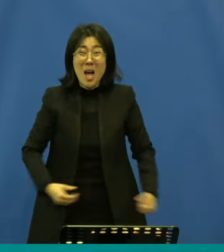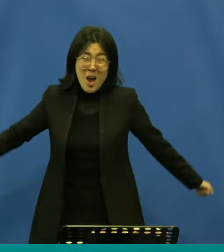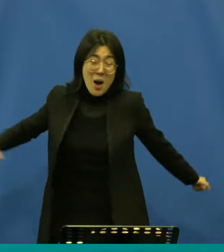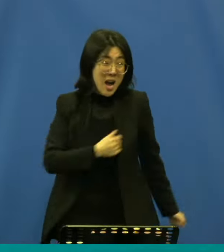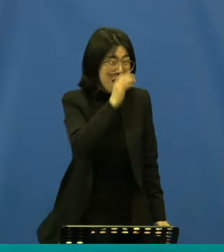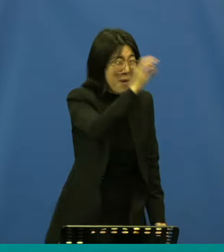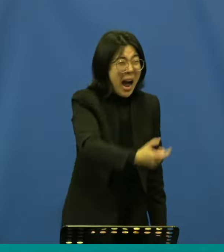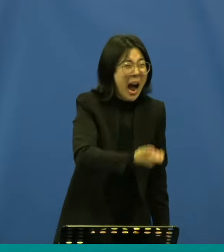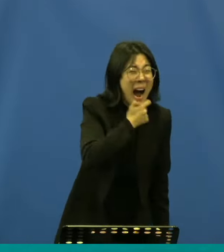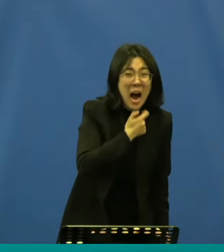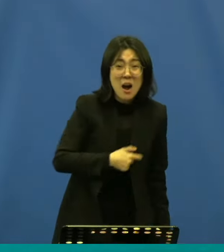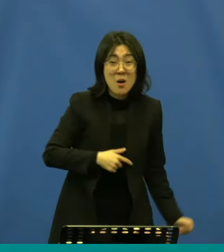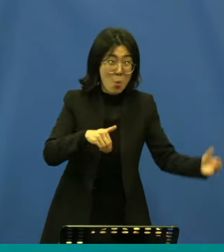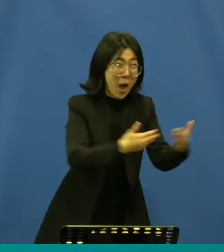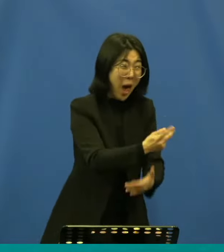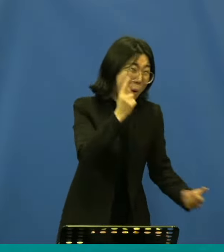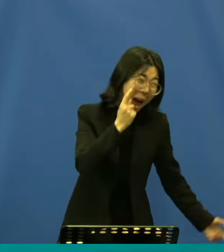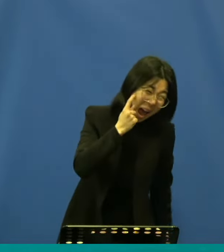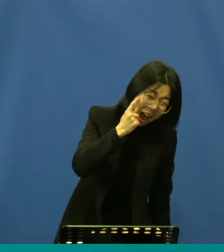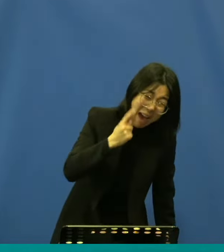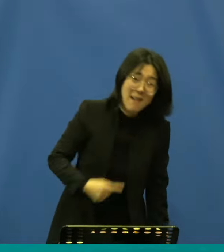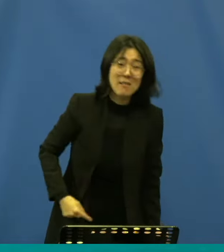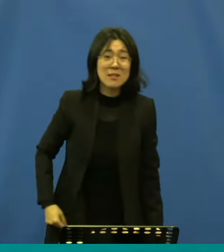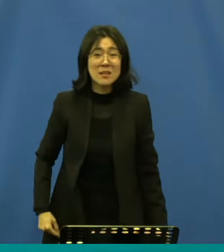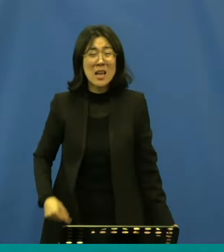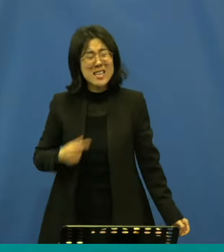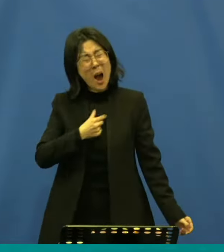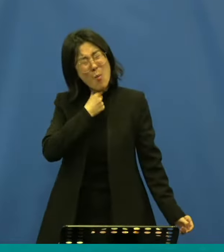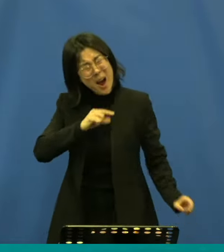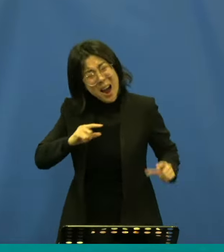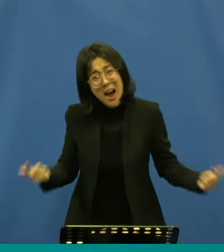문제는 이 지금 일어난 상황이 요나가 원했던 게 아니에요.